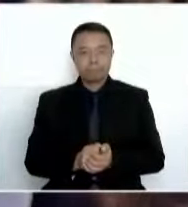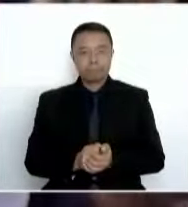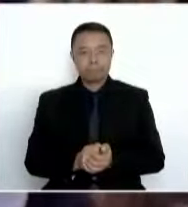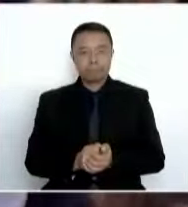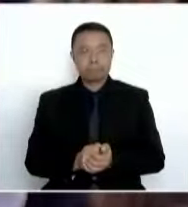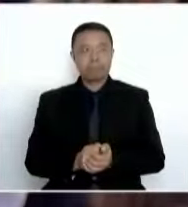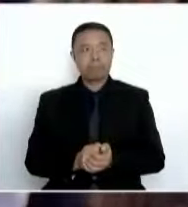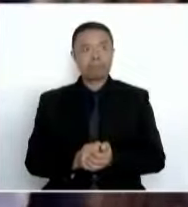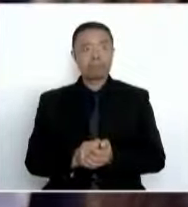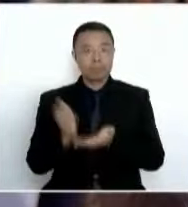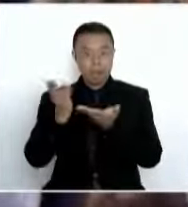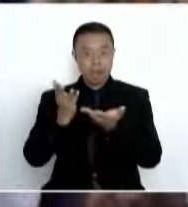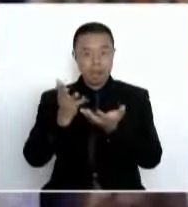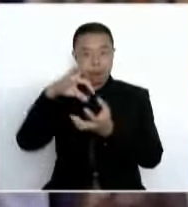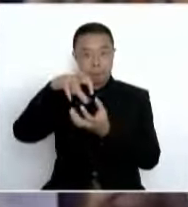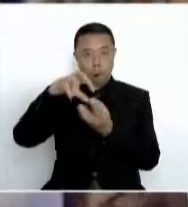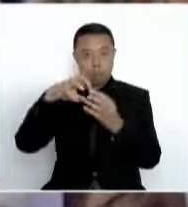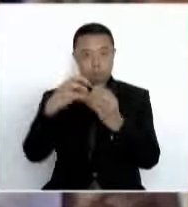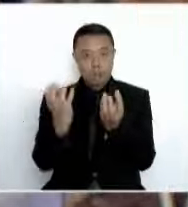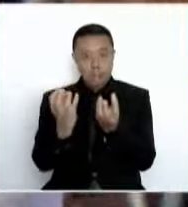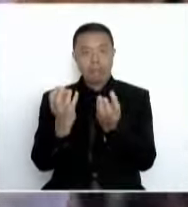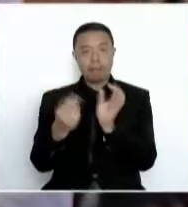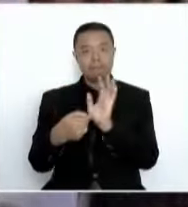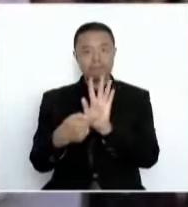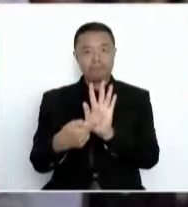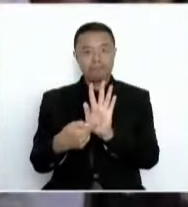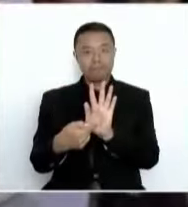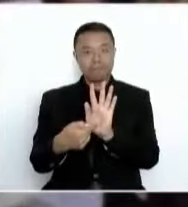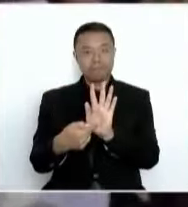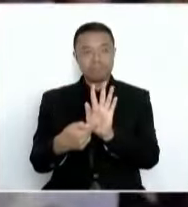Oke dibuka bolanya diperlihatkan ke